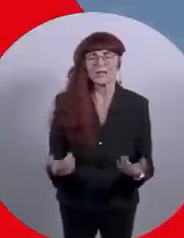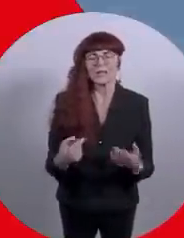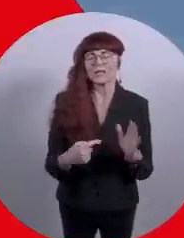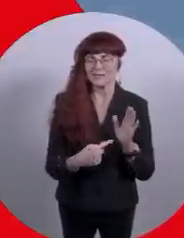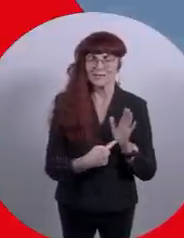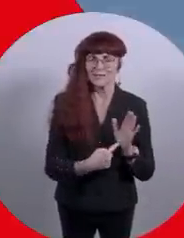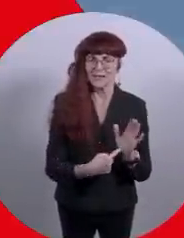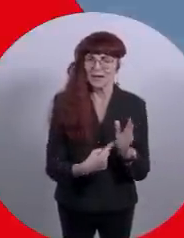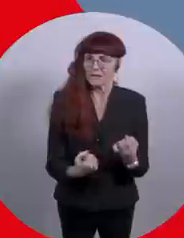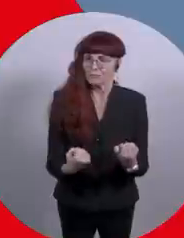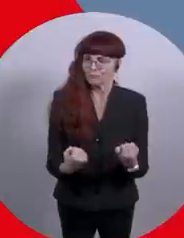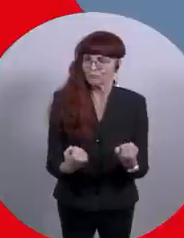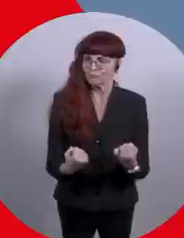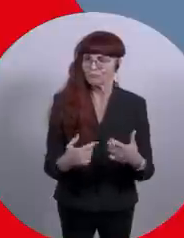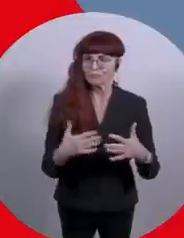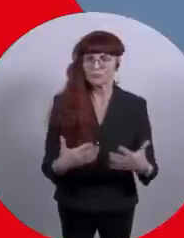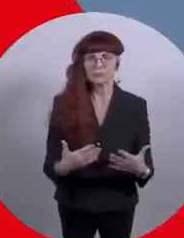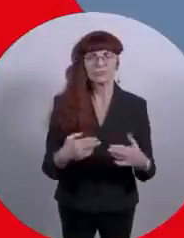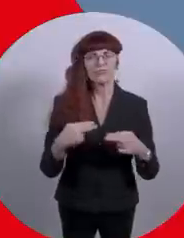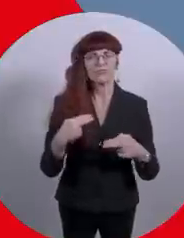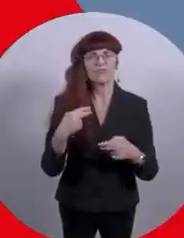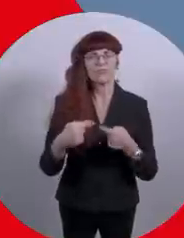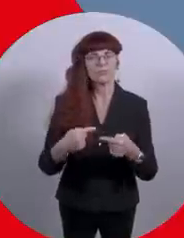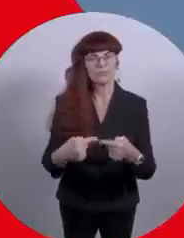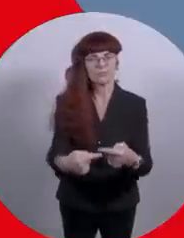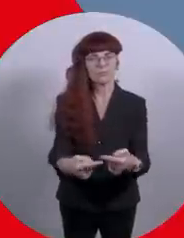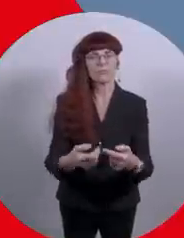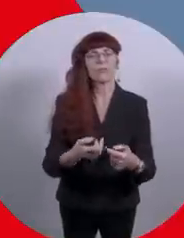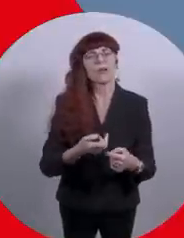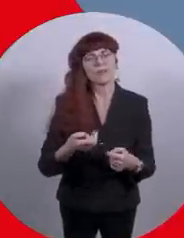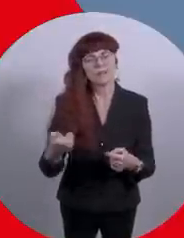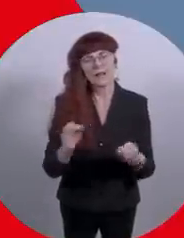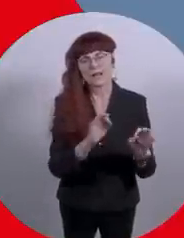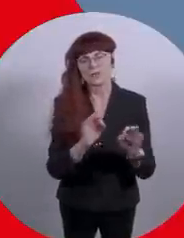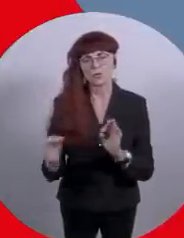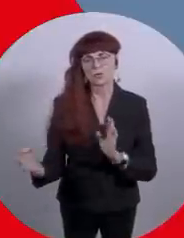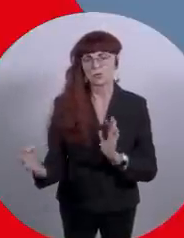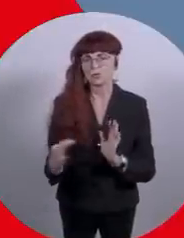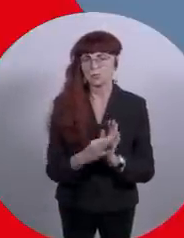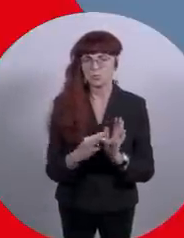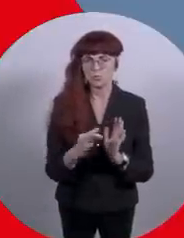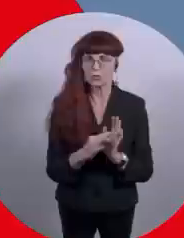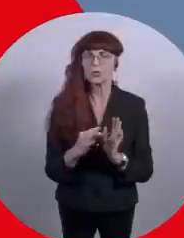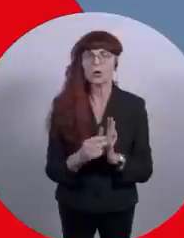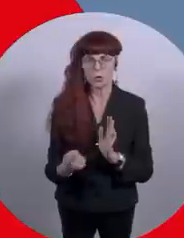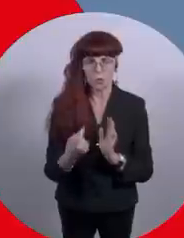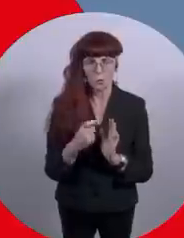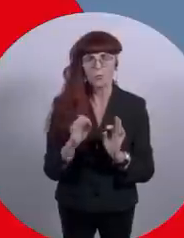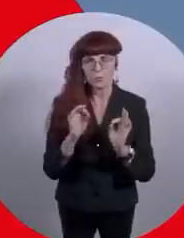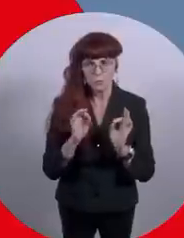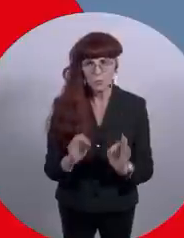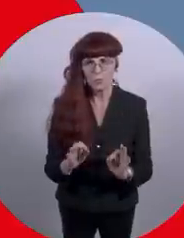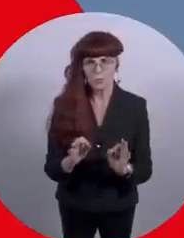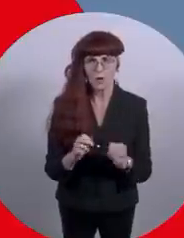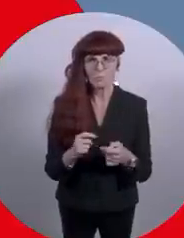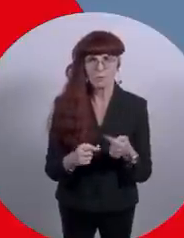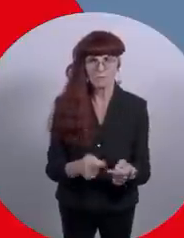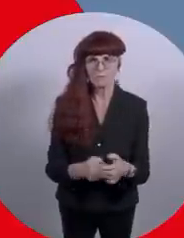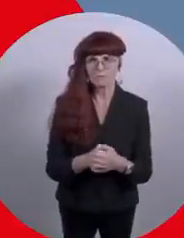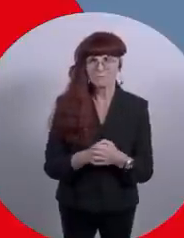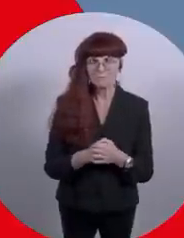aller weiteren Tagesordnungspunkte garantiert ich